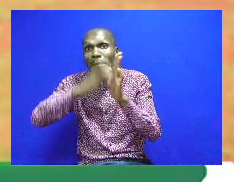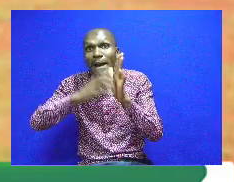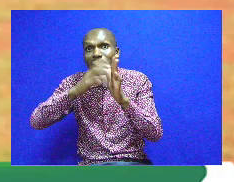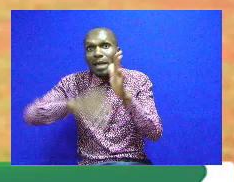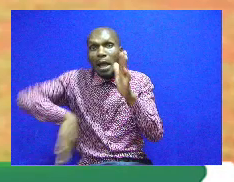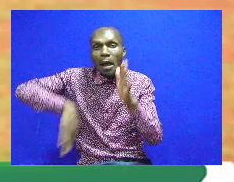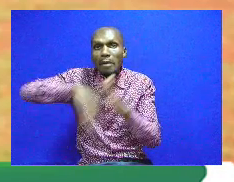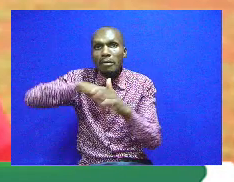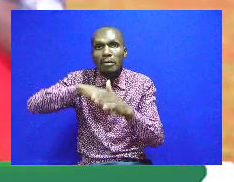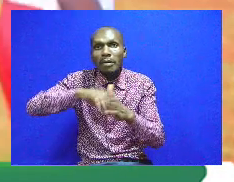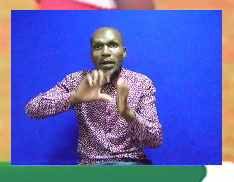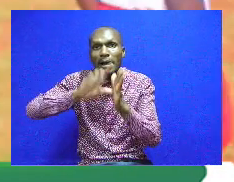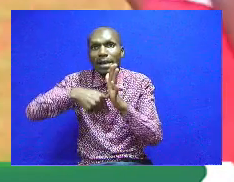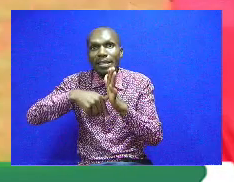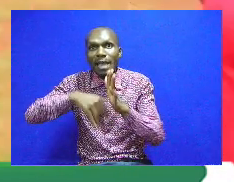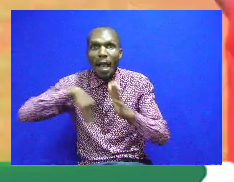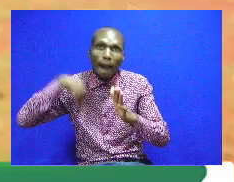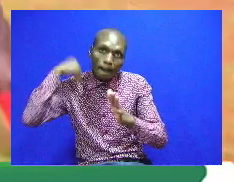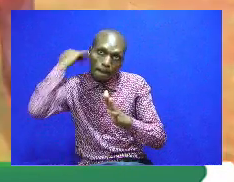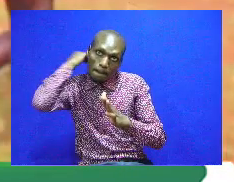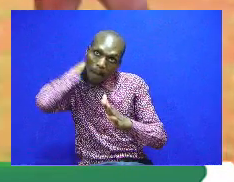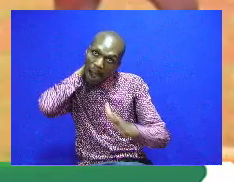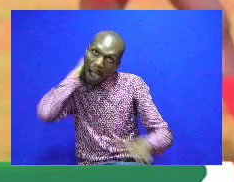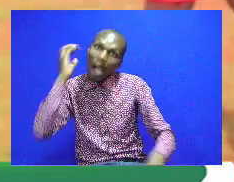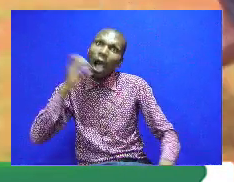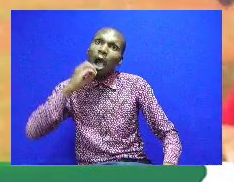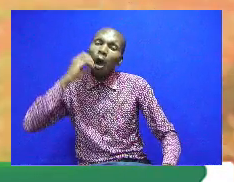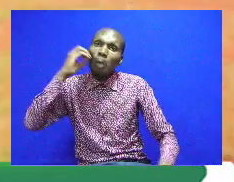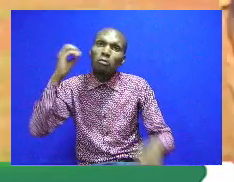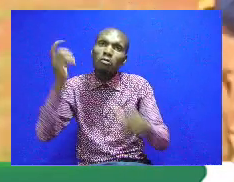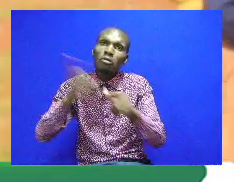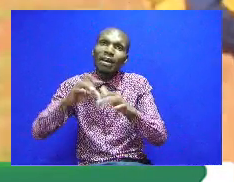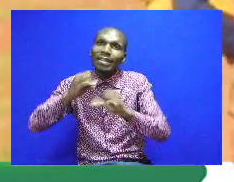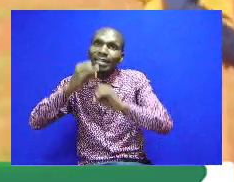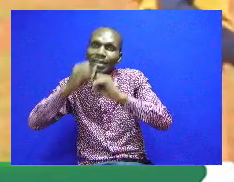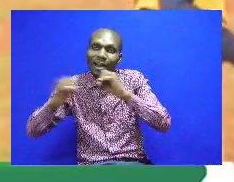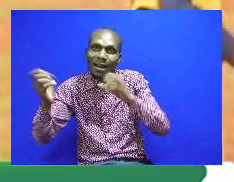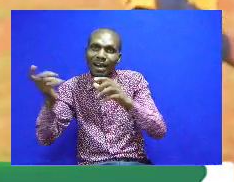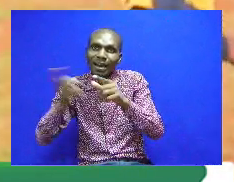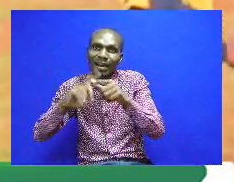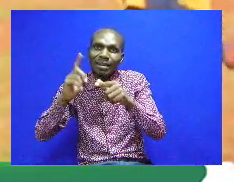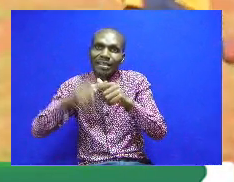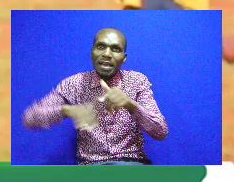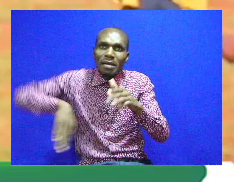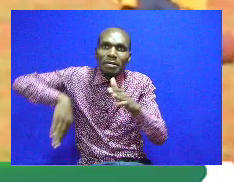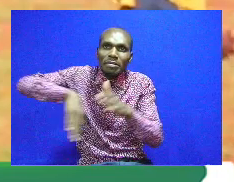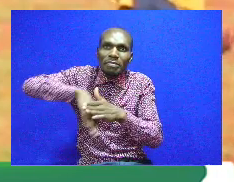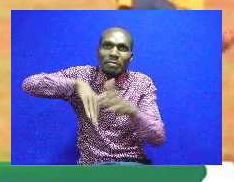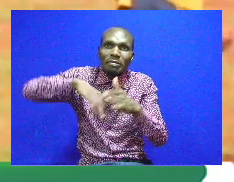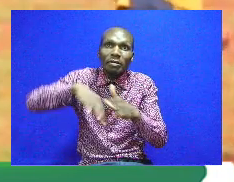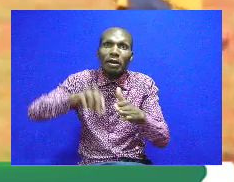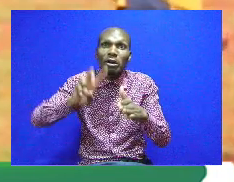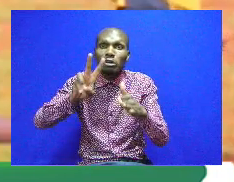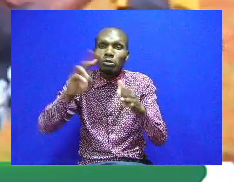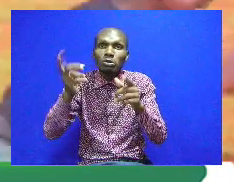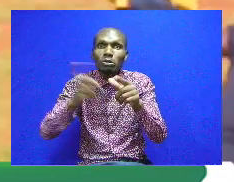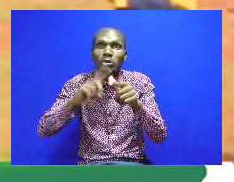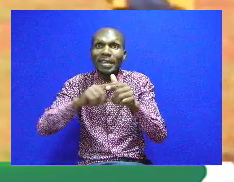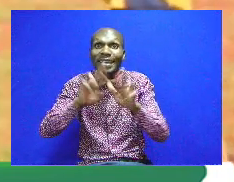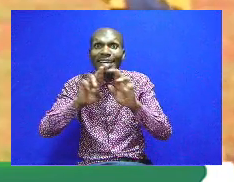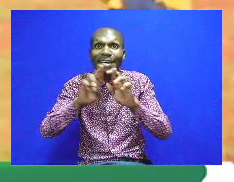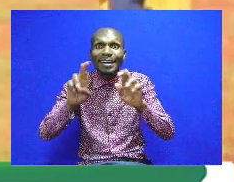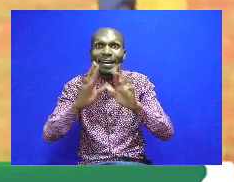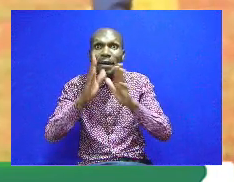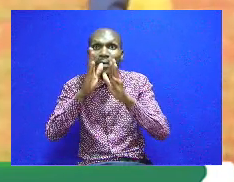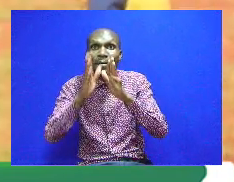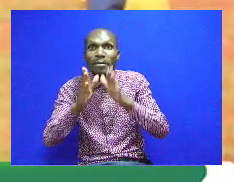Then ya mwisho tuko na Murang'a pia home, ni mechi ya mwisho. So hizi mechi za mwisho mbili tumejipanga sana,